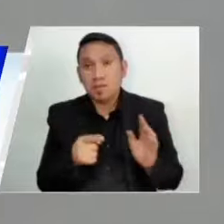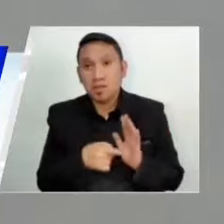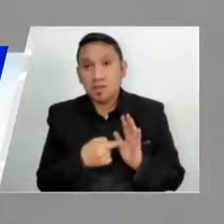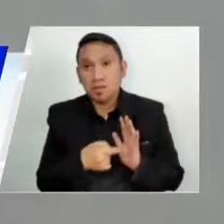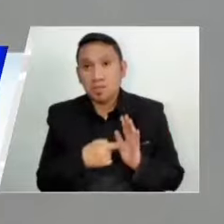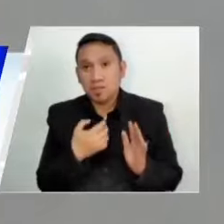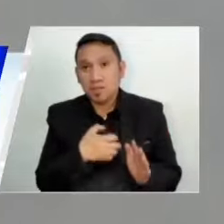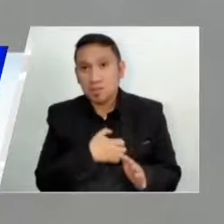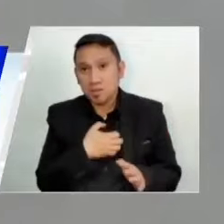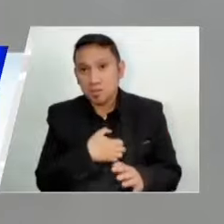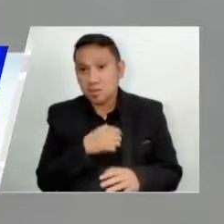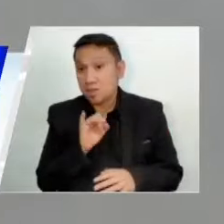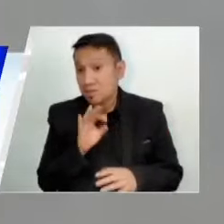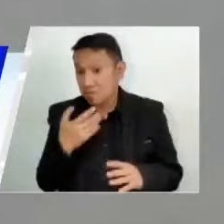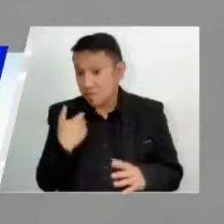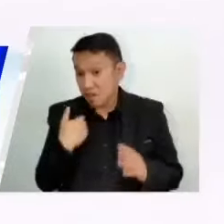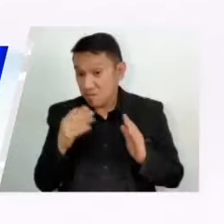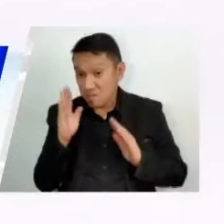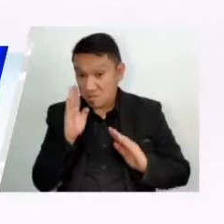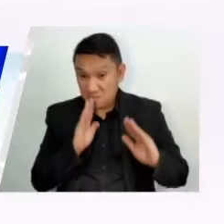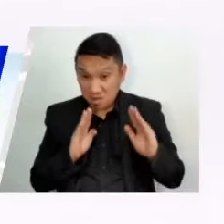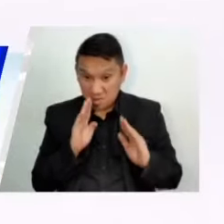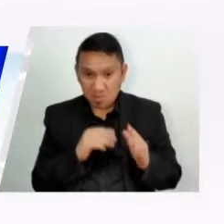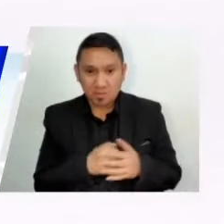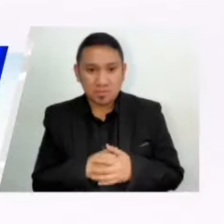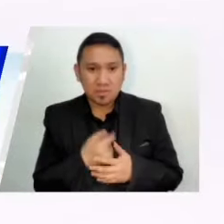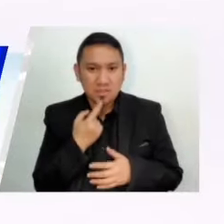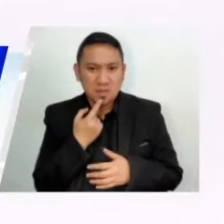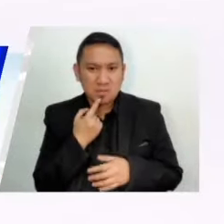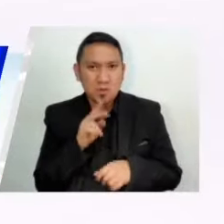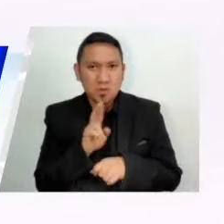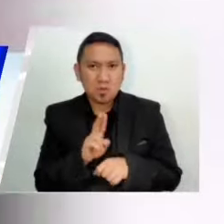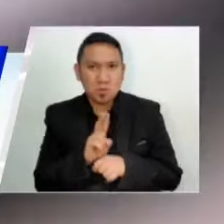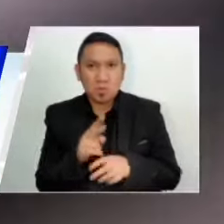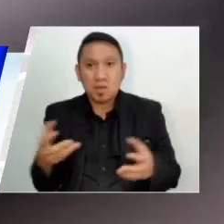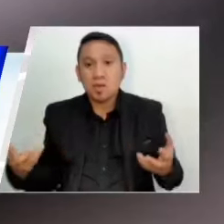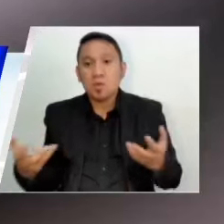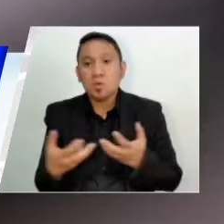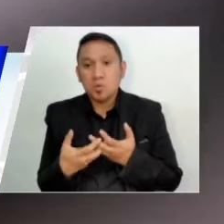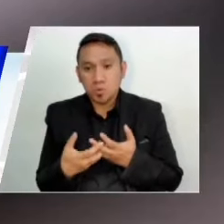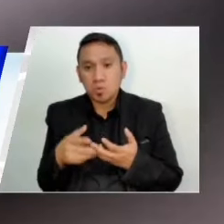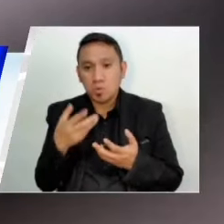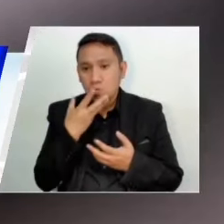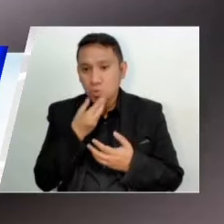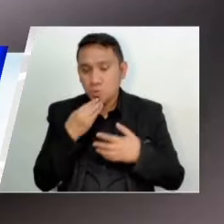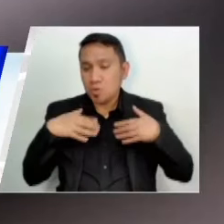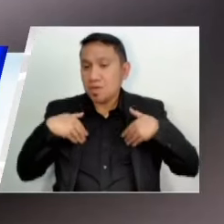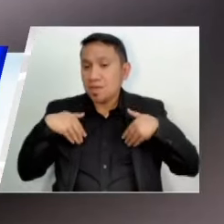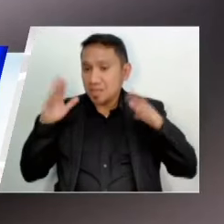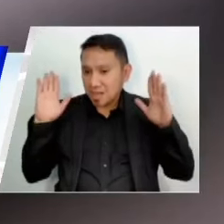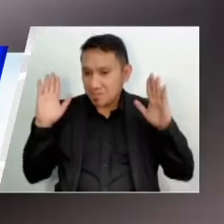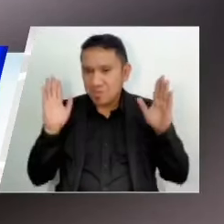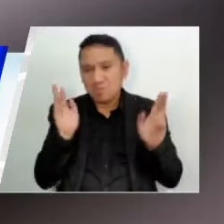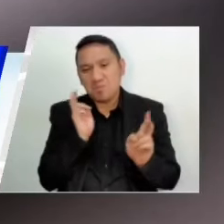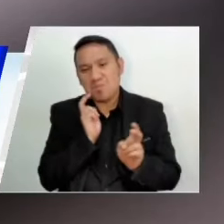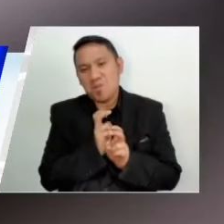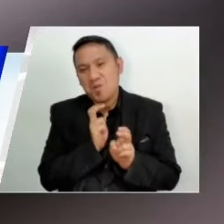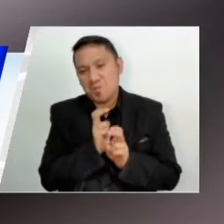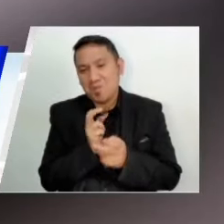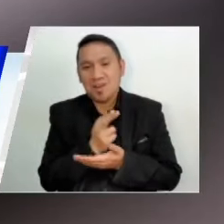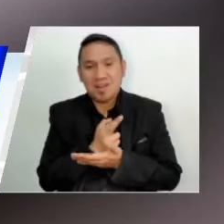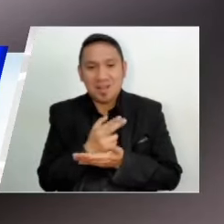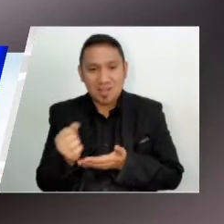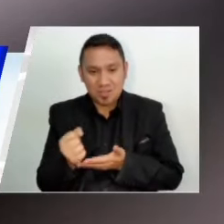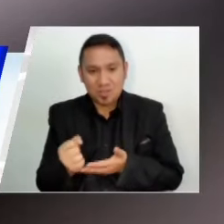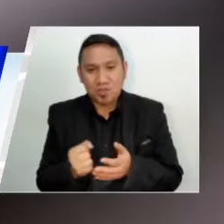kapag may problema. Sabi ng mga user ng app, swak ito para sa mga give up na sa complicated relationship o di